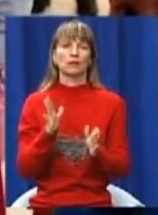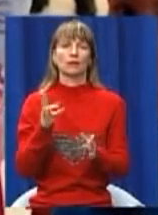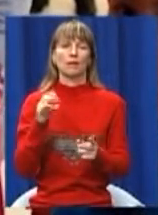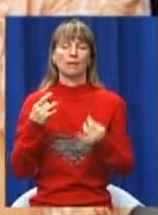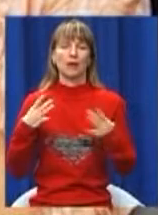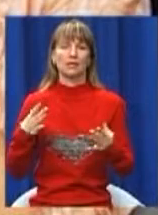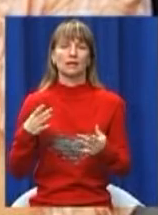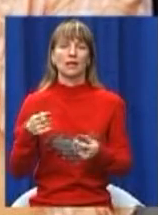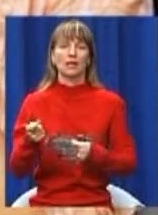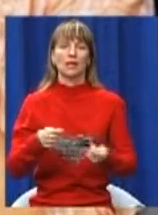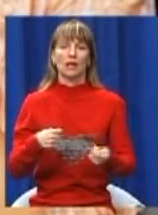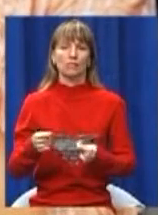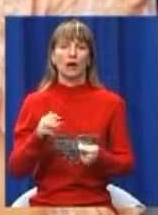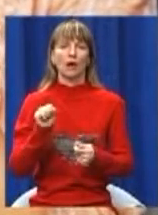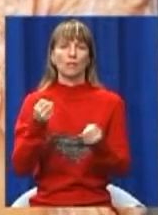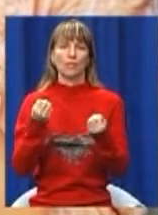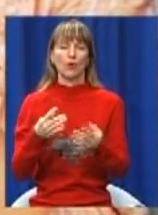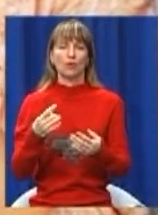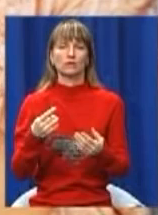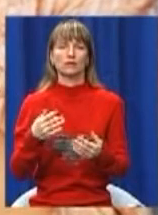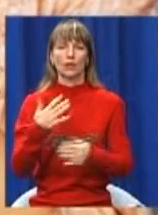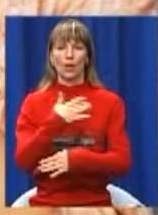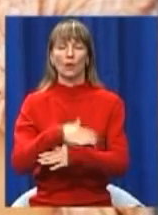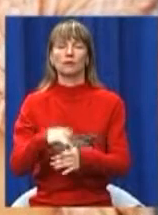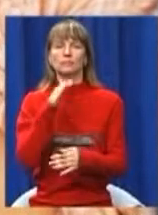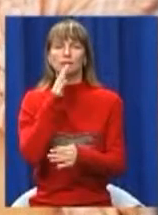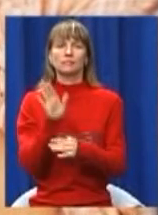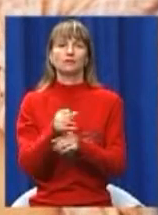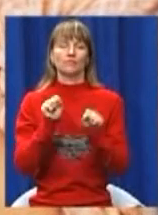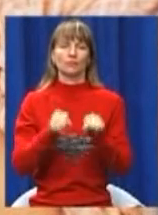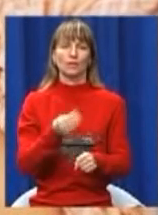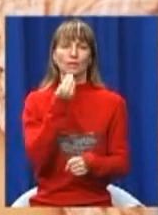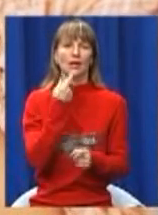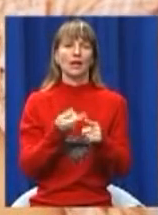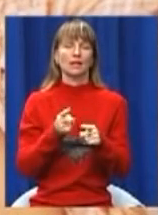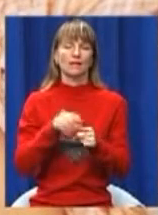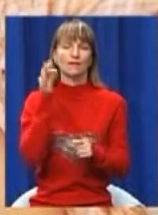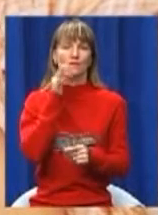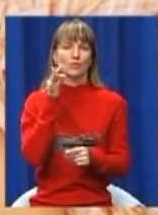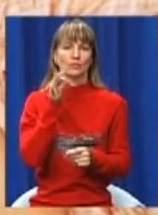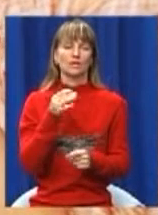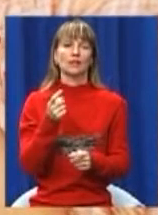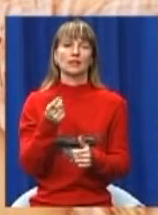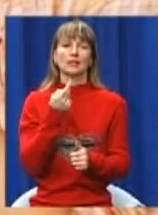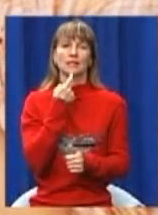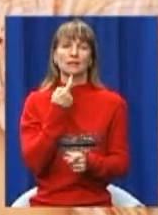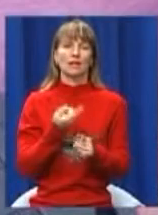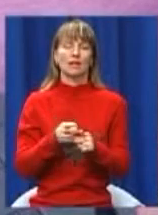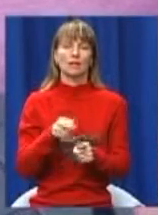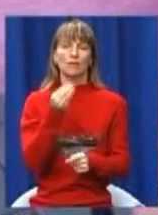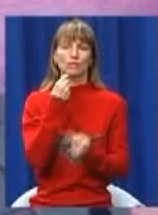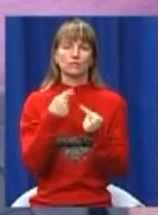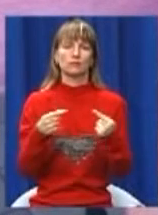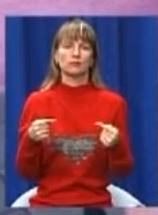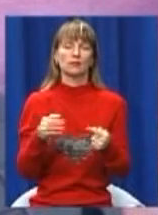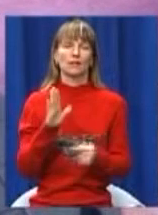ринках чи ярмарках, а і просто серед неба. Під час прогулянки можна поласувати цим смаколиком. Називають цей продукт по-різному.